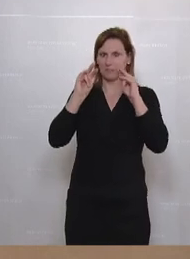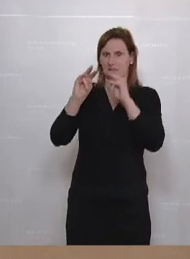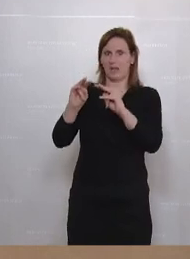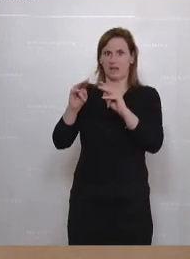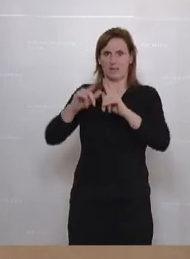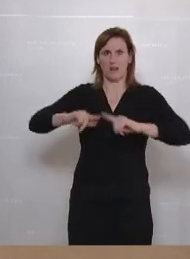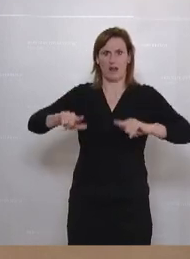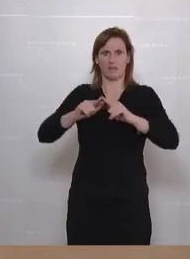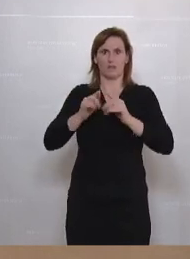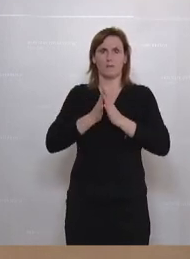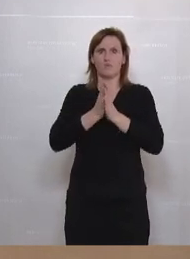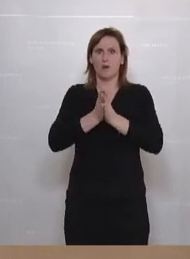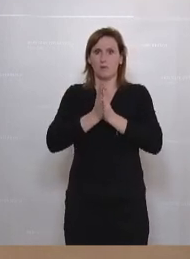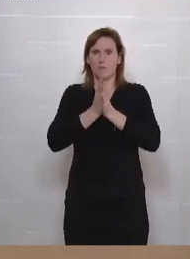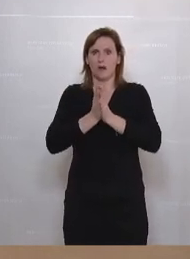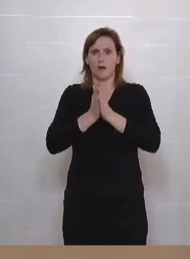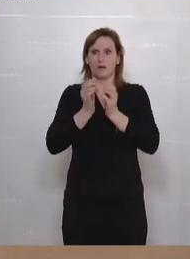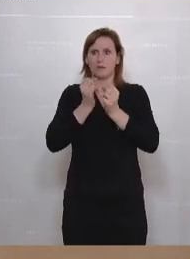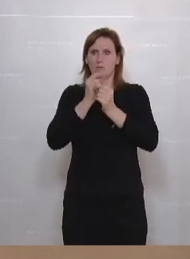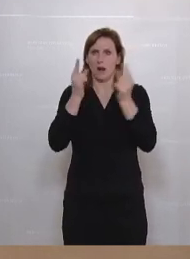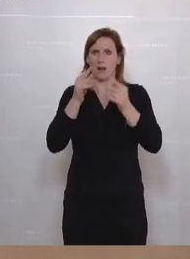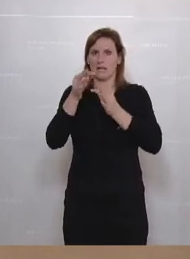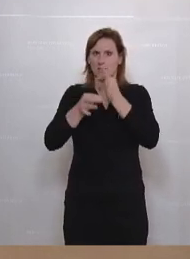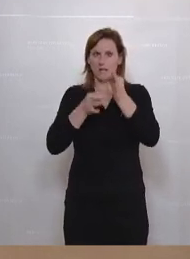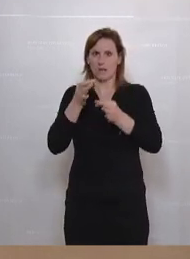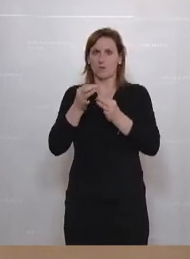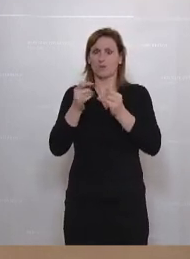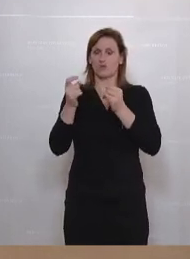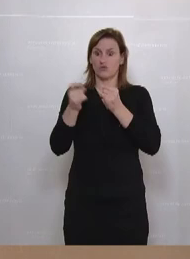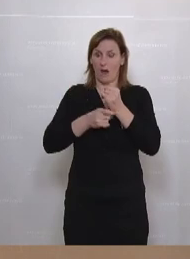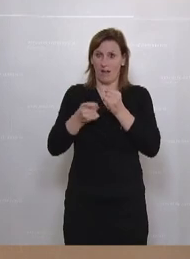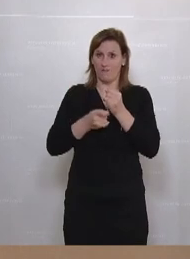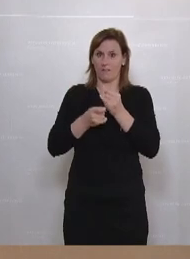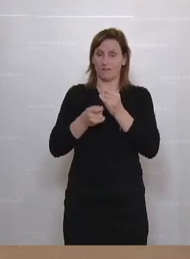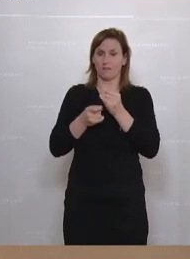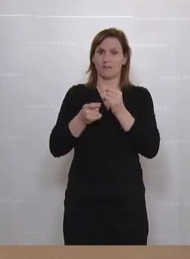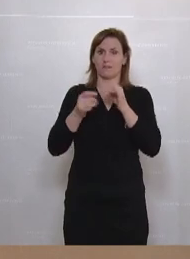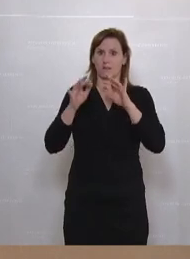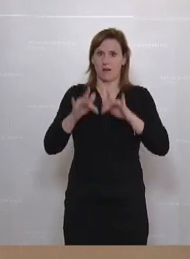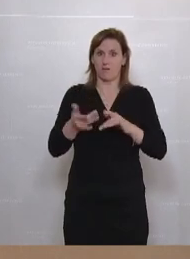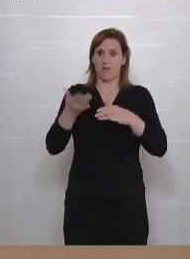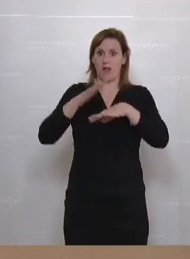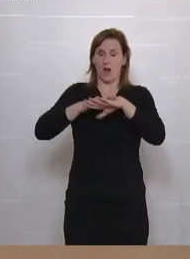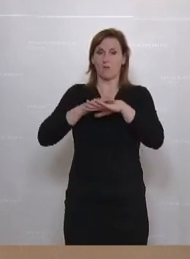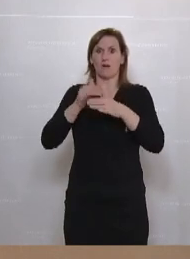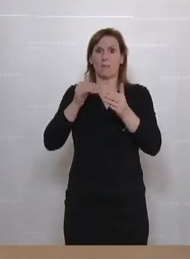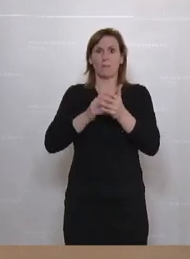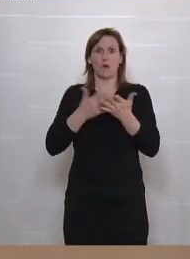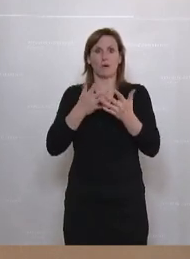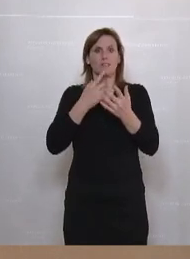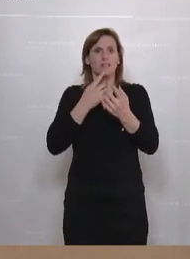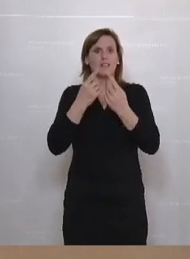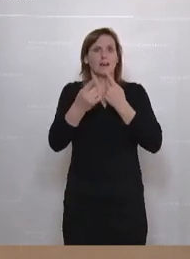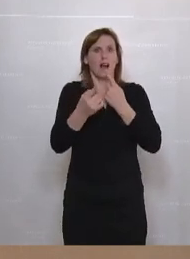sehr schnell, sehr deutlich diese Linie entwickeln konnten, jetzt auch Sanktionen verhängt haben. Es bedarf eines Dialogs von